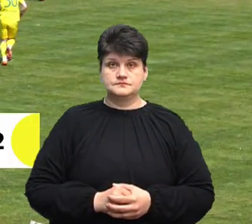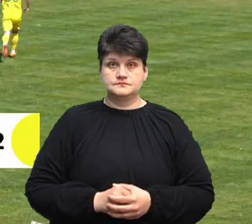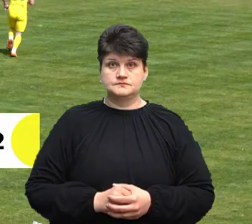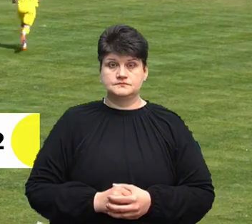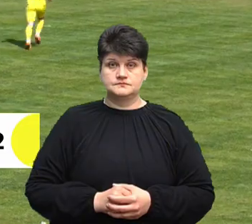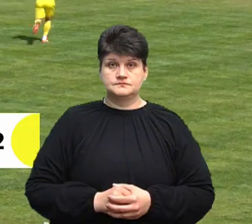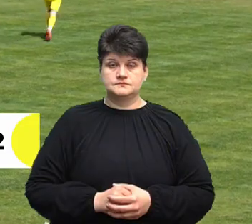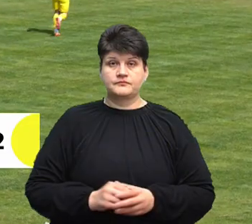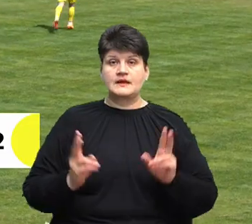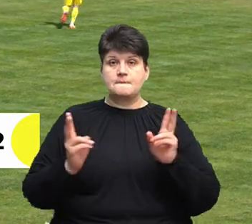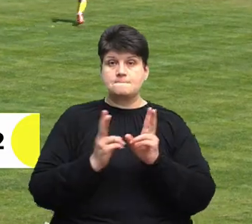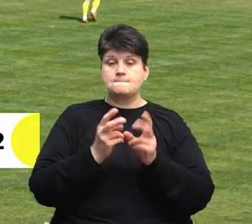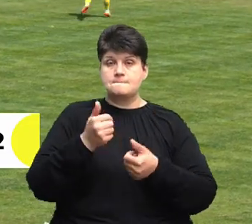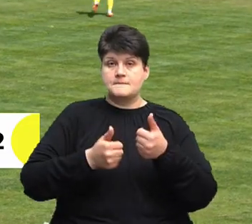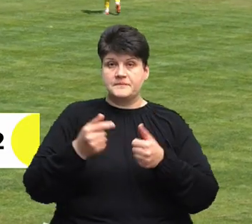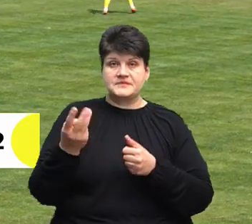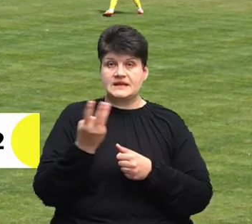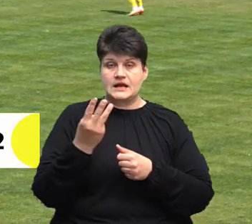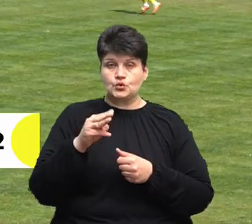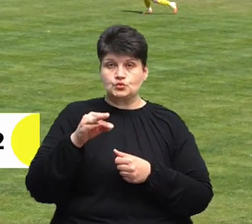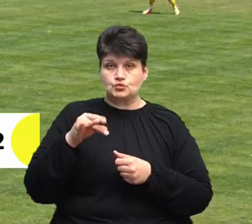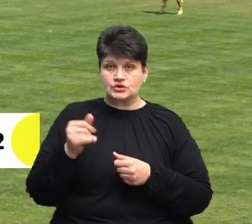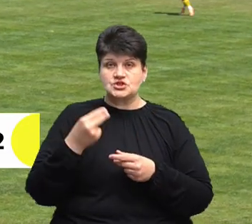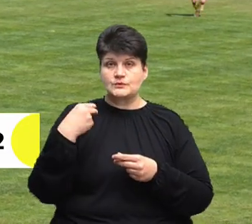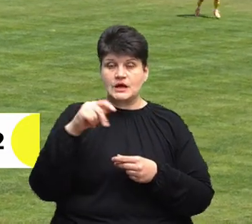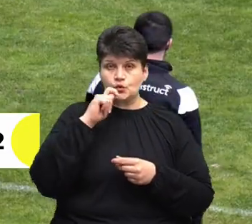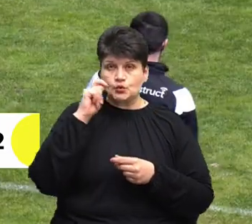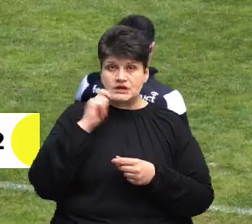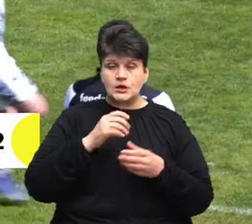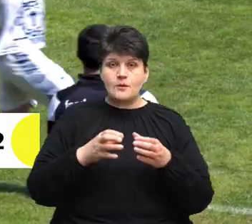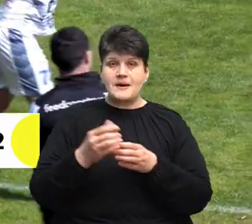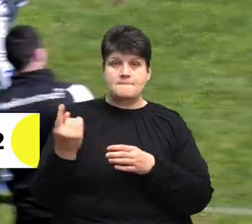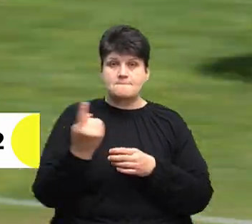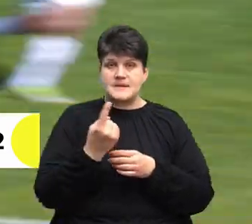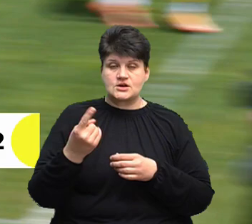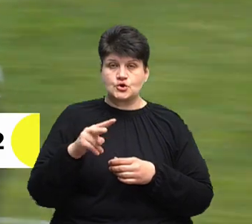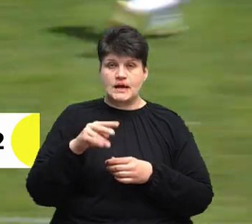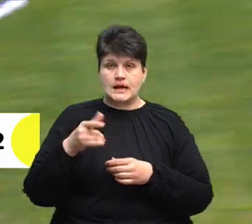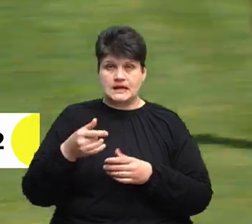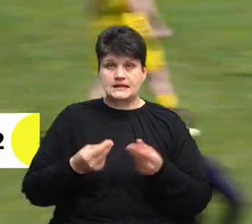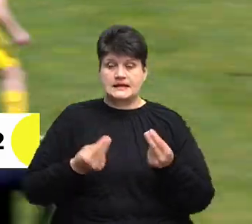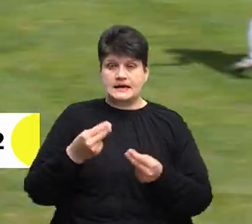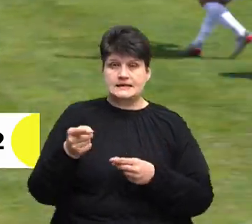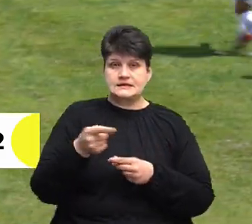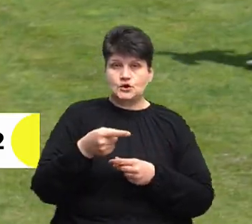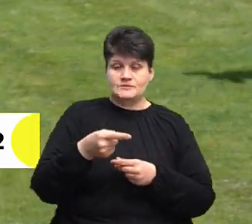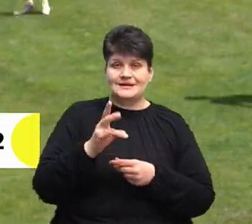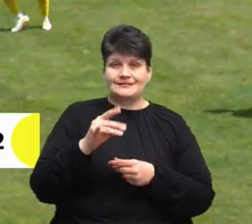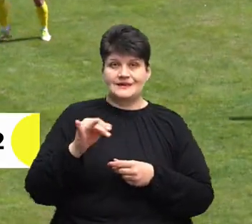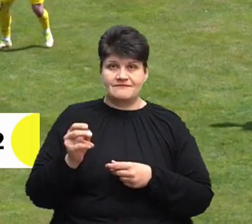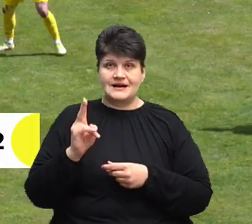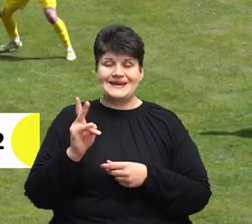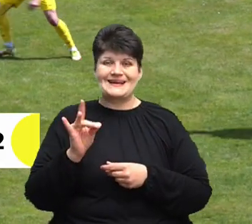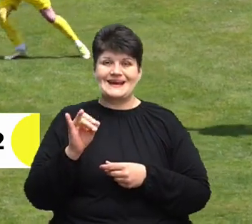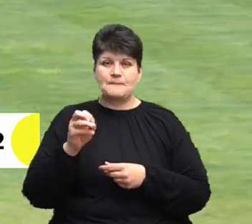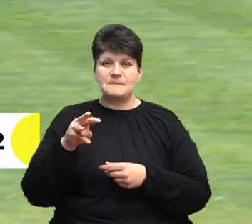Матч третього туру чемпіонату України з футболу серед команд першої ліги, у якому грають Тернопільська Нива і Кременчуцький Кремінь, відбувається на